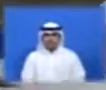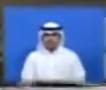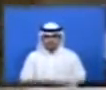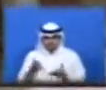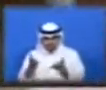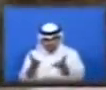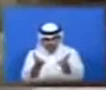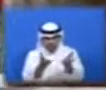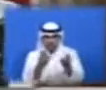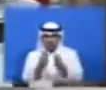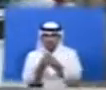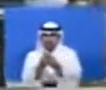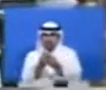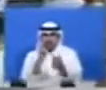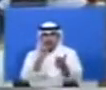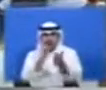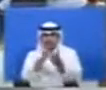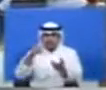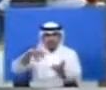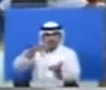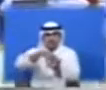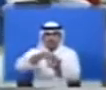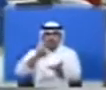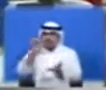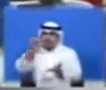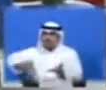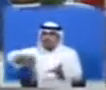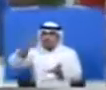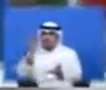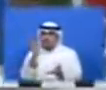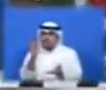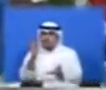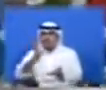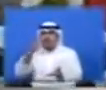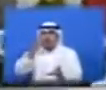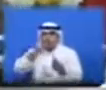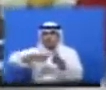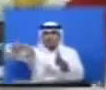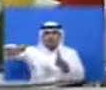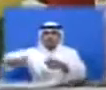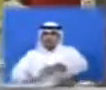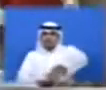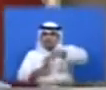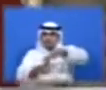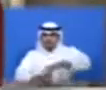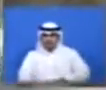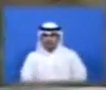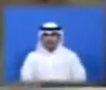كما استقبل سموه رعاه الله بقصر بيان صباح اليوم معالي رئيس مجلس الأمة السابق جاسم محمد الخرافي.